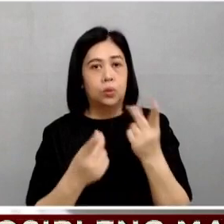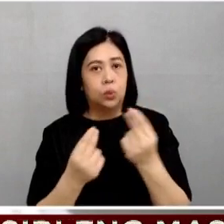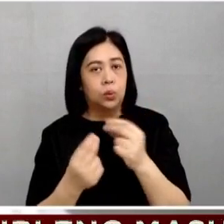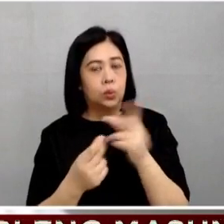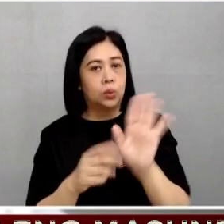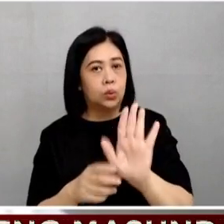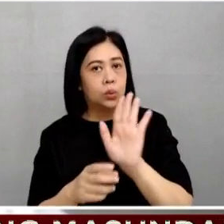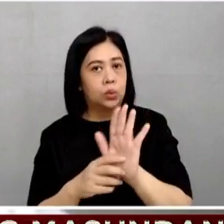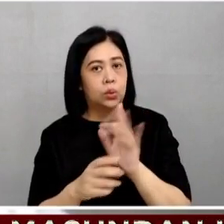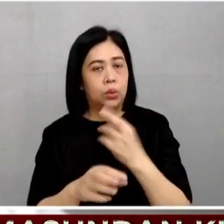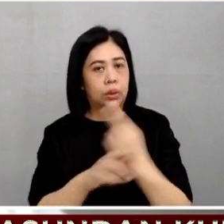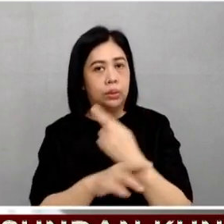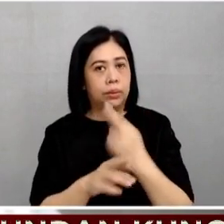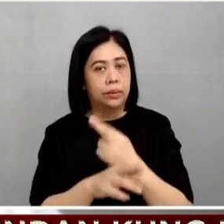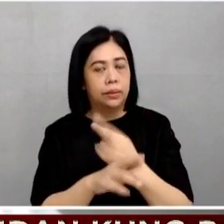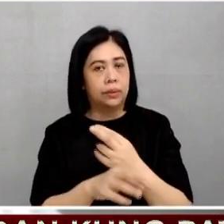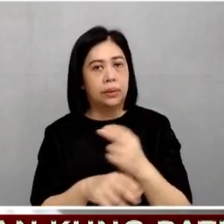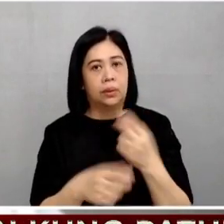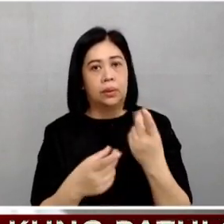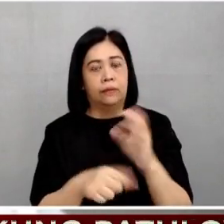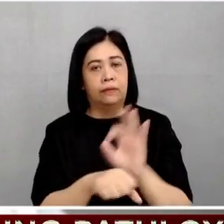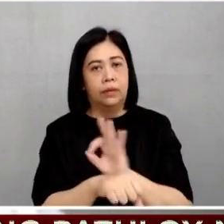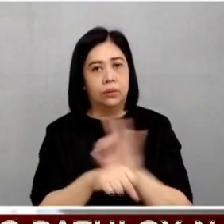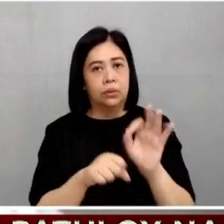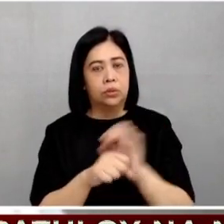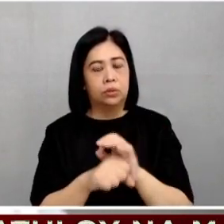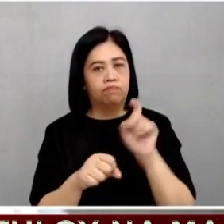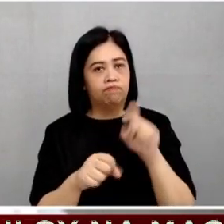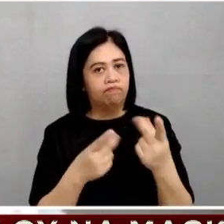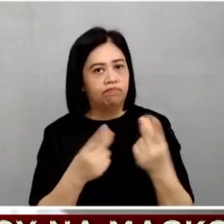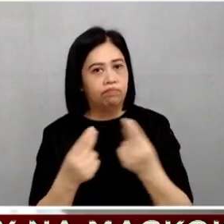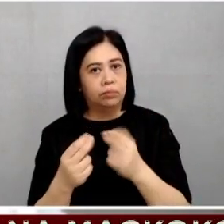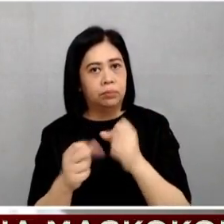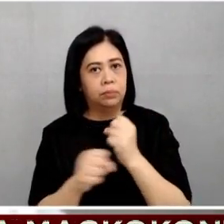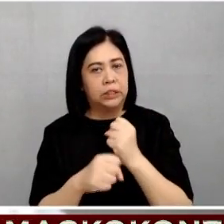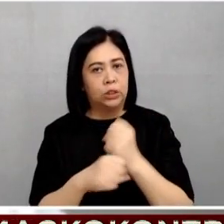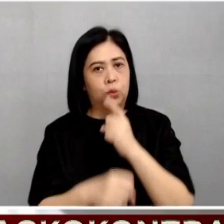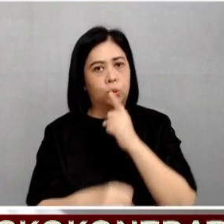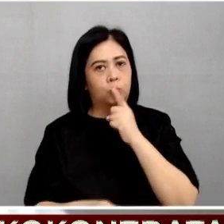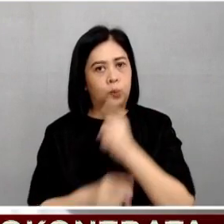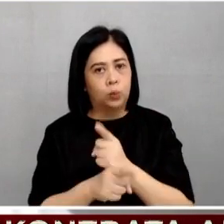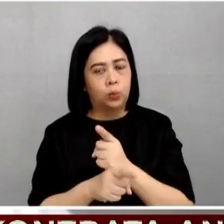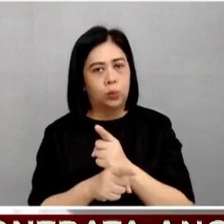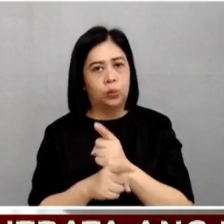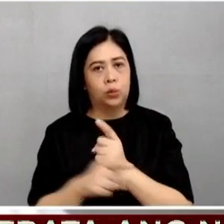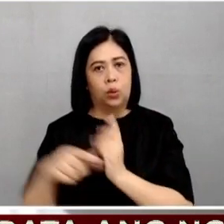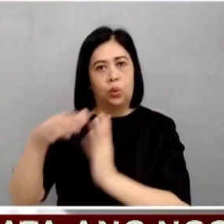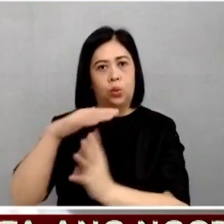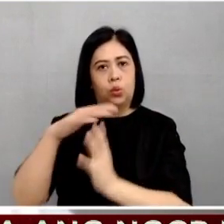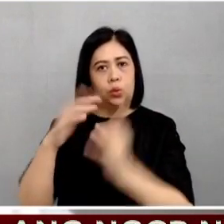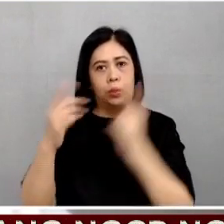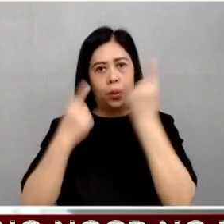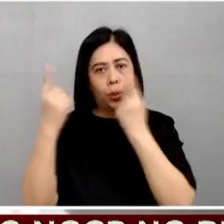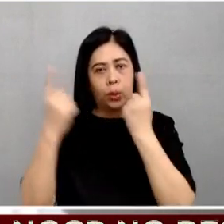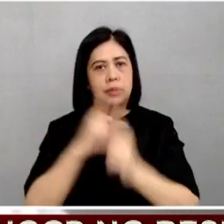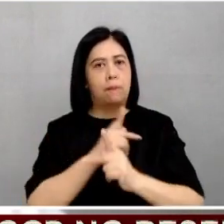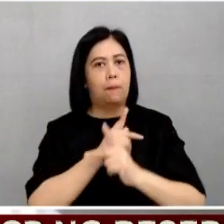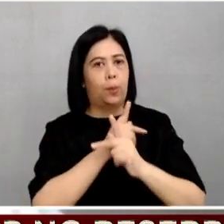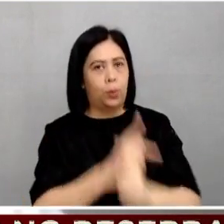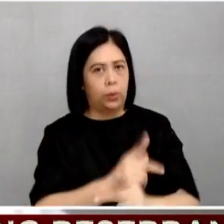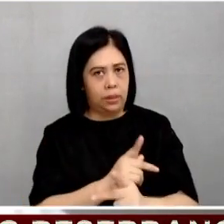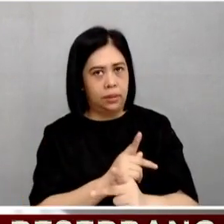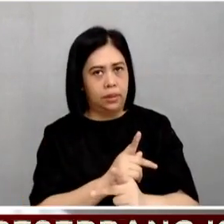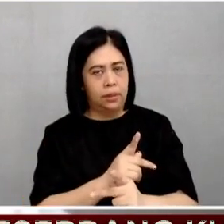its regulatory functions to the fullest and ensure that consumer welfare is protected and the